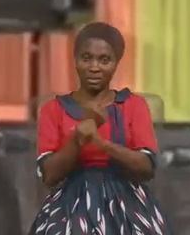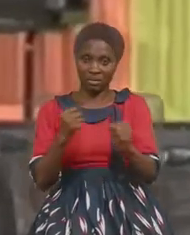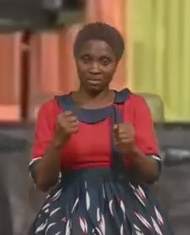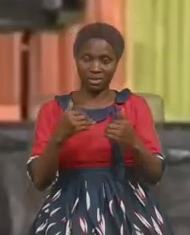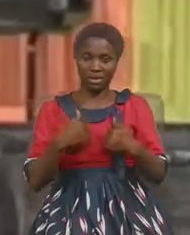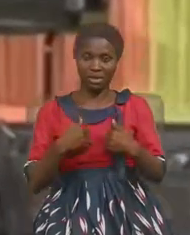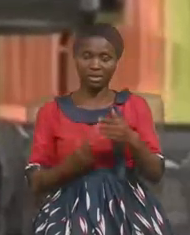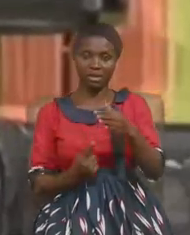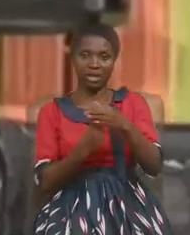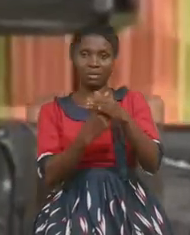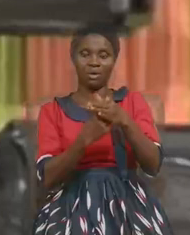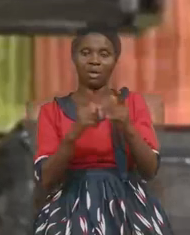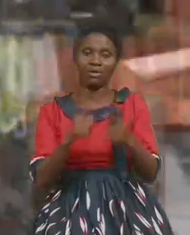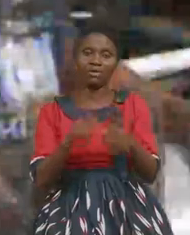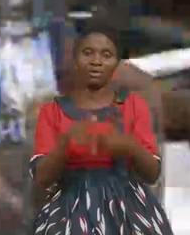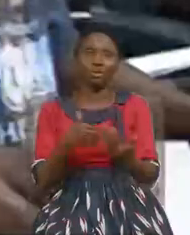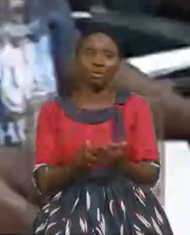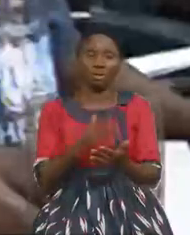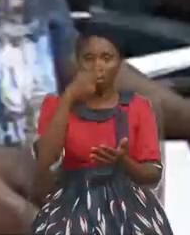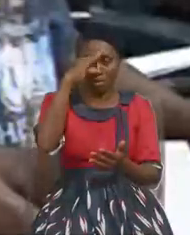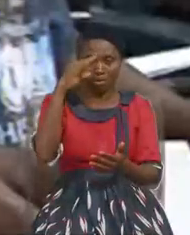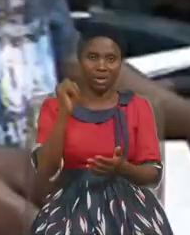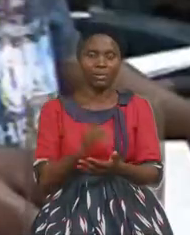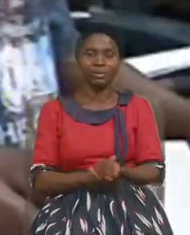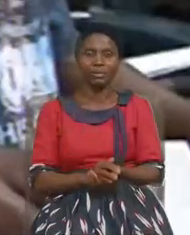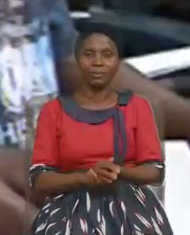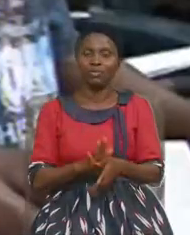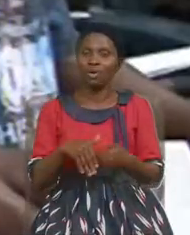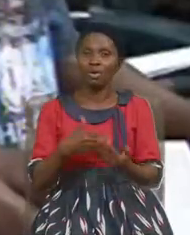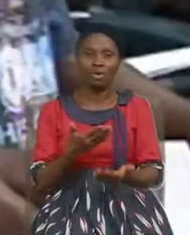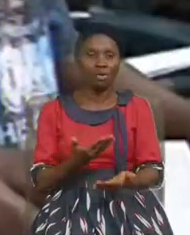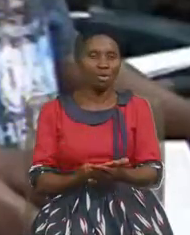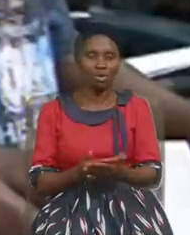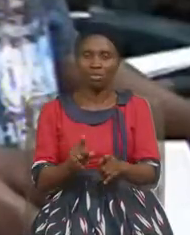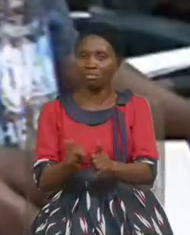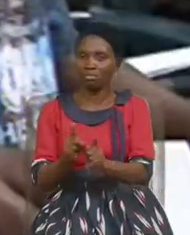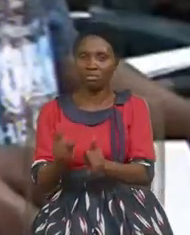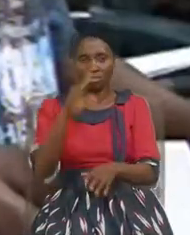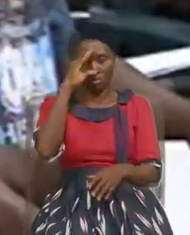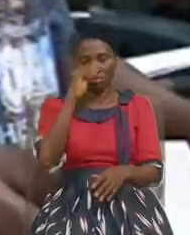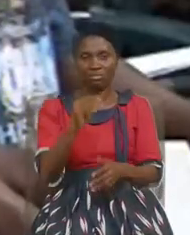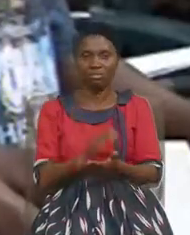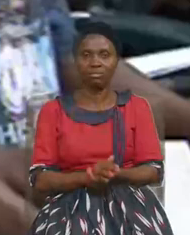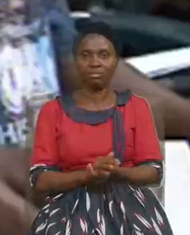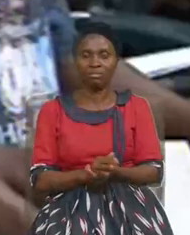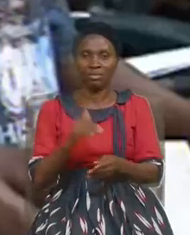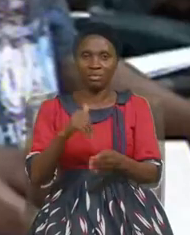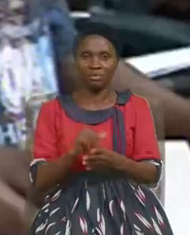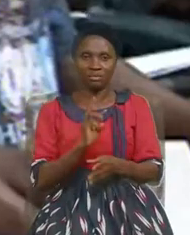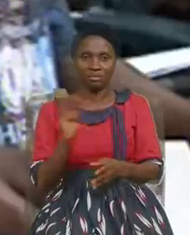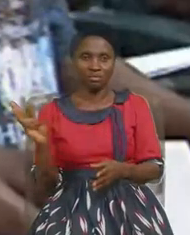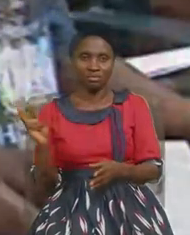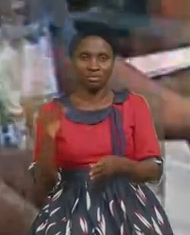manifestée à tous les hommes. Toute l'humanité, à l'Occident,